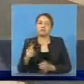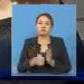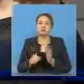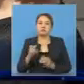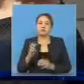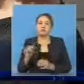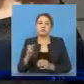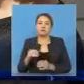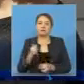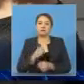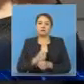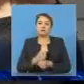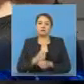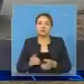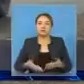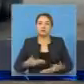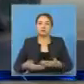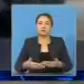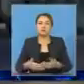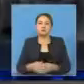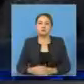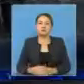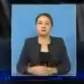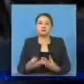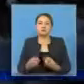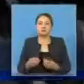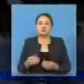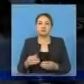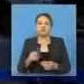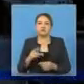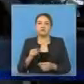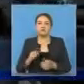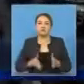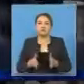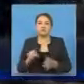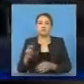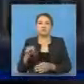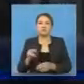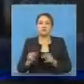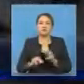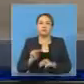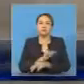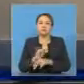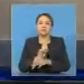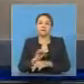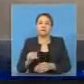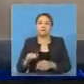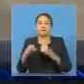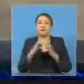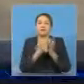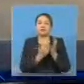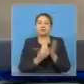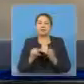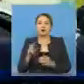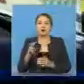метров. Будут обустроены тротуары. Еще одна часть внутриквартальных дорог в селе Ергис ремонтируется по программе АУЛ Ельбисеге. В прошлом